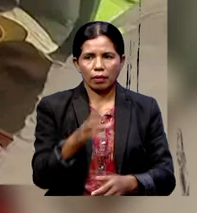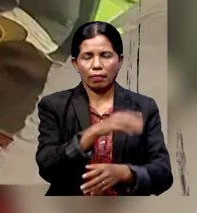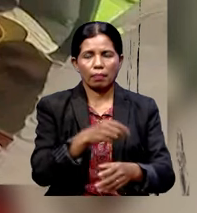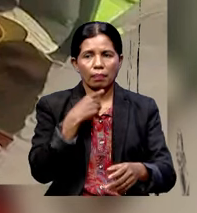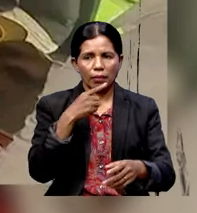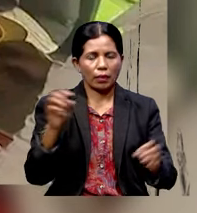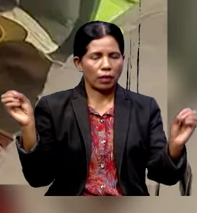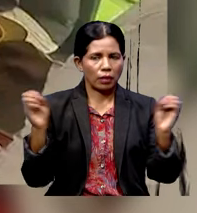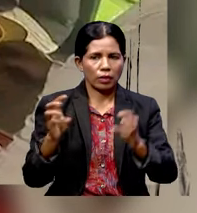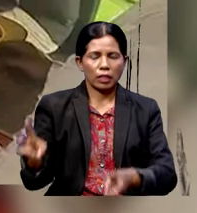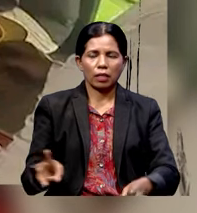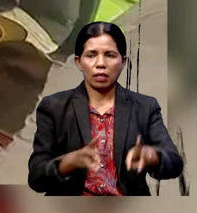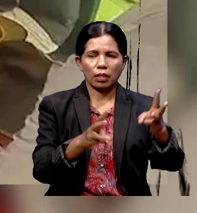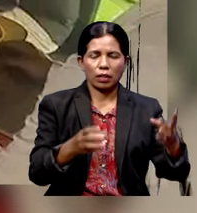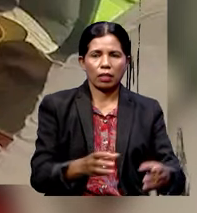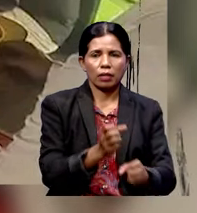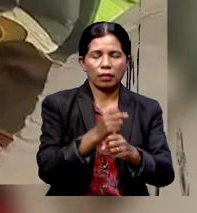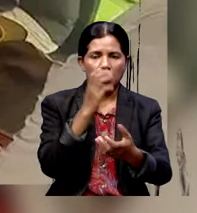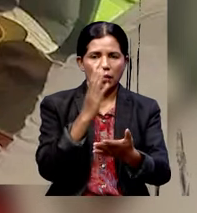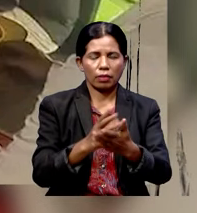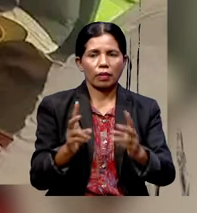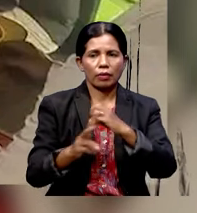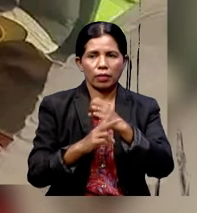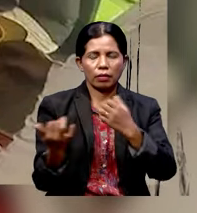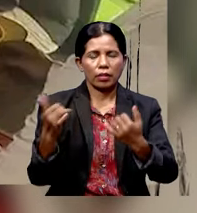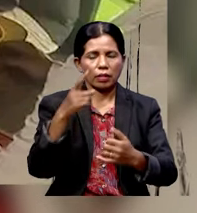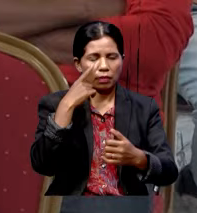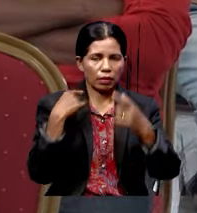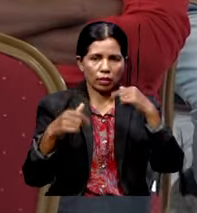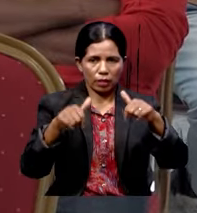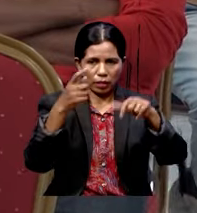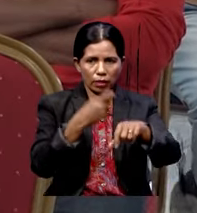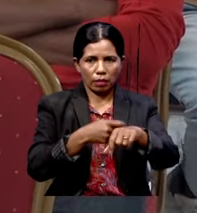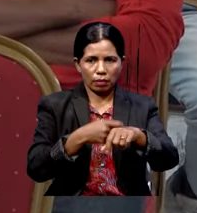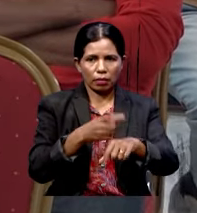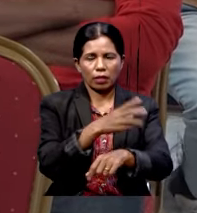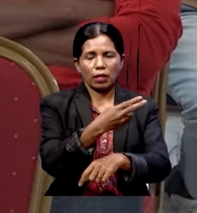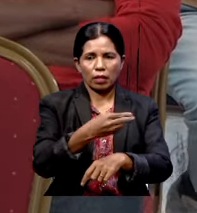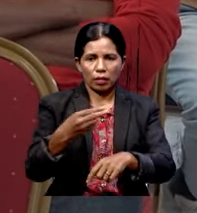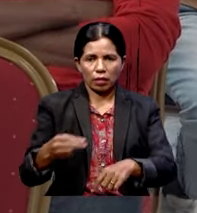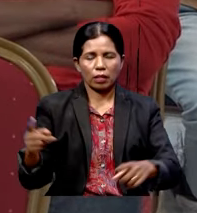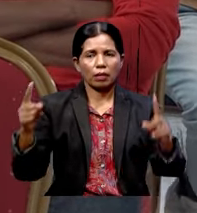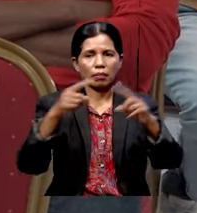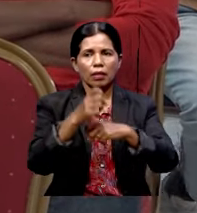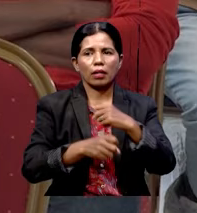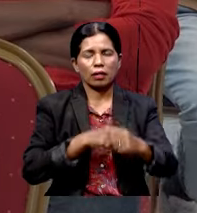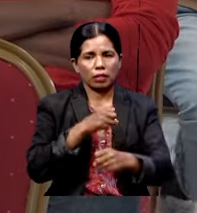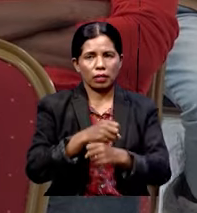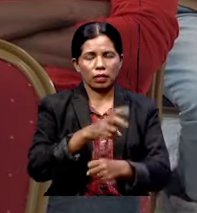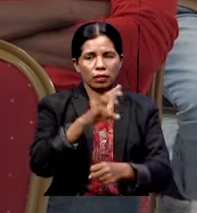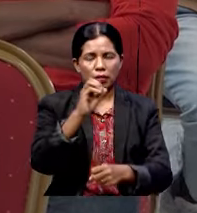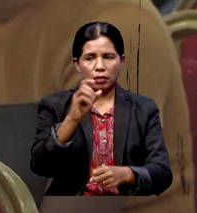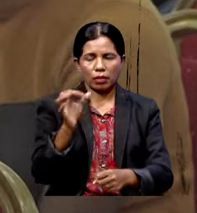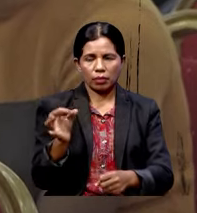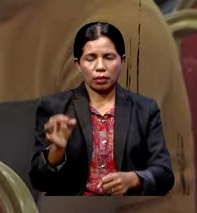ne laos dalan uniku ho dihamaran vitima siran ya matamben ia tempo okupasaun Indonesia bato tina rihunida tu sia sia